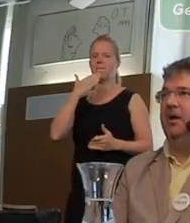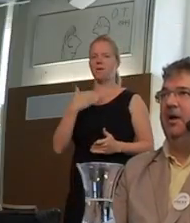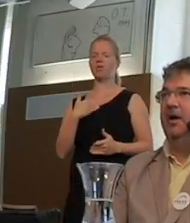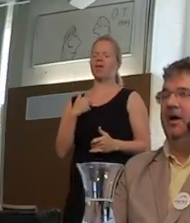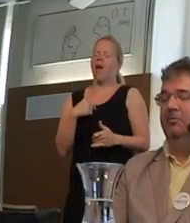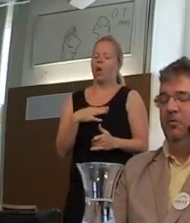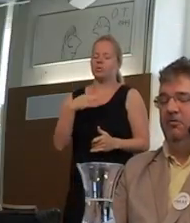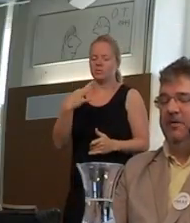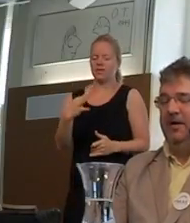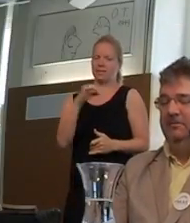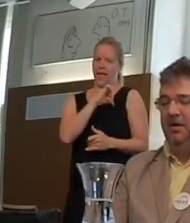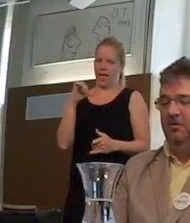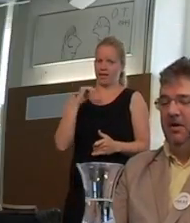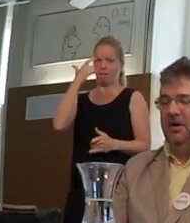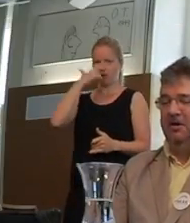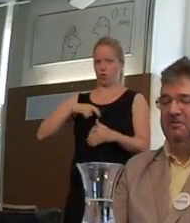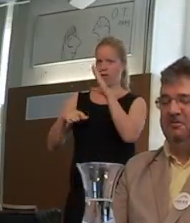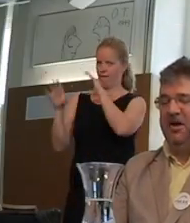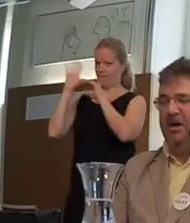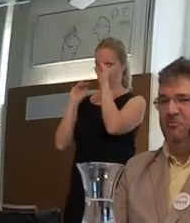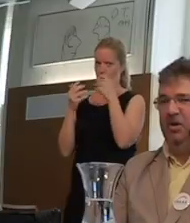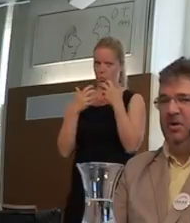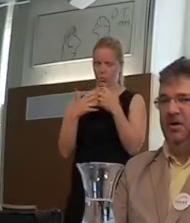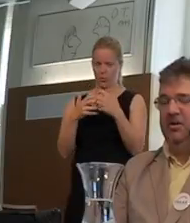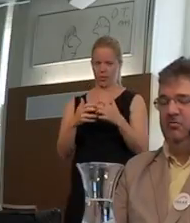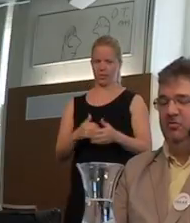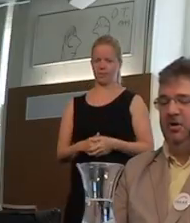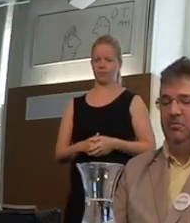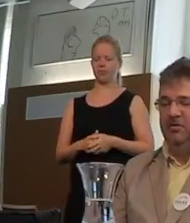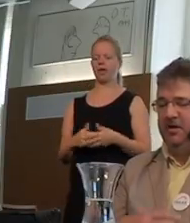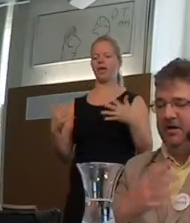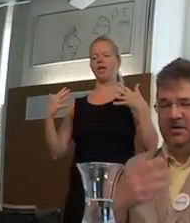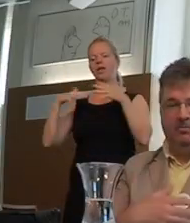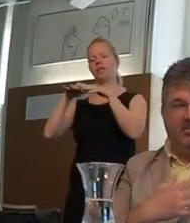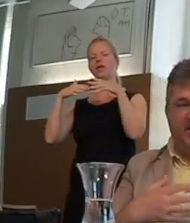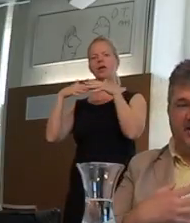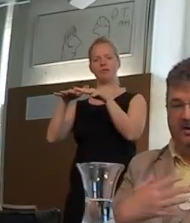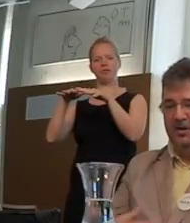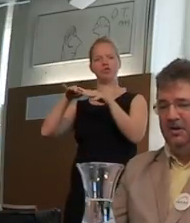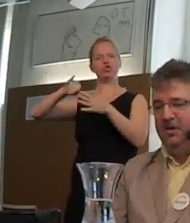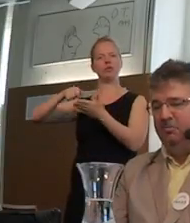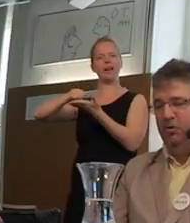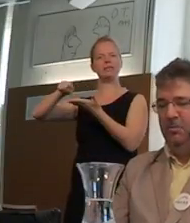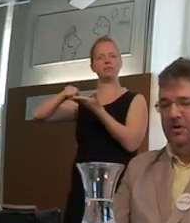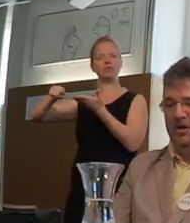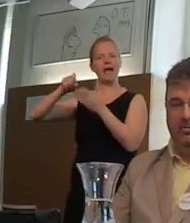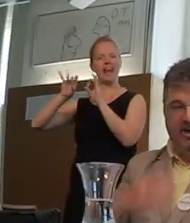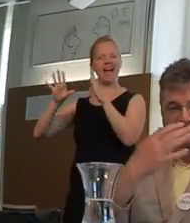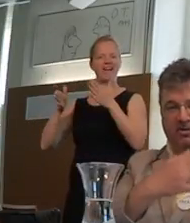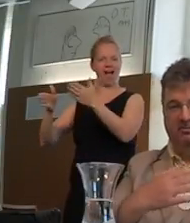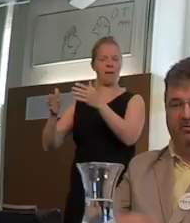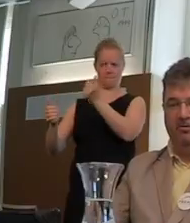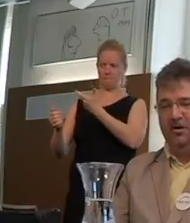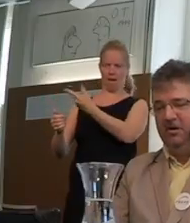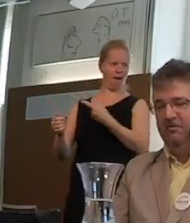einbringen. Und zwar haben wir im integrativen Journalismuslehrgang, nachdem einige hier am Podium auch teilgenommen